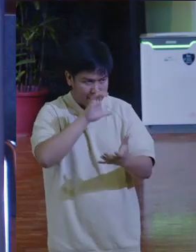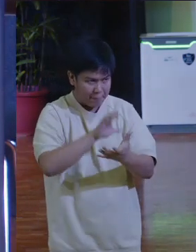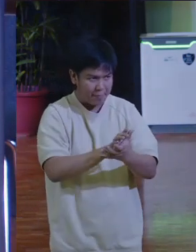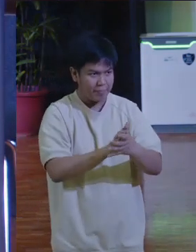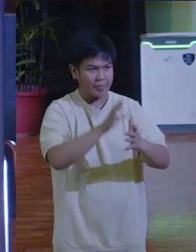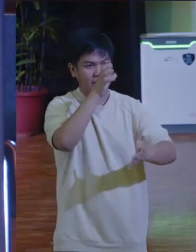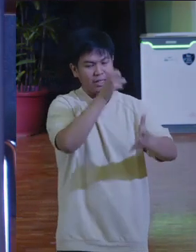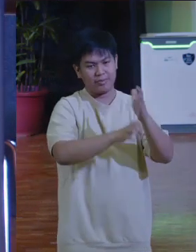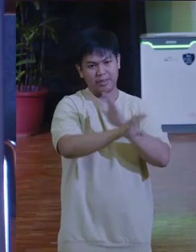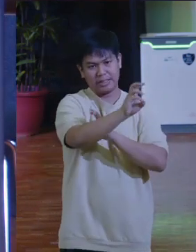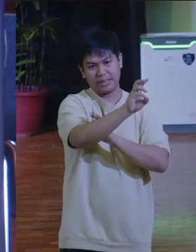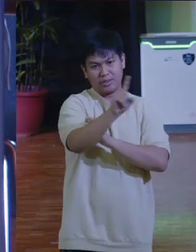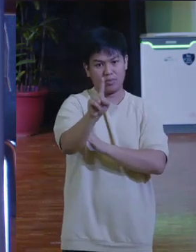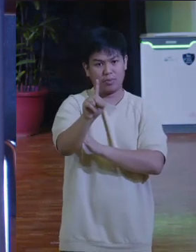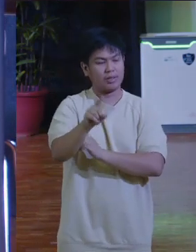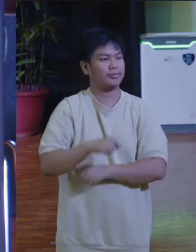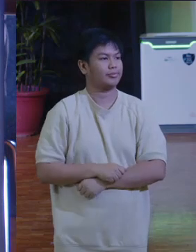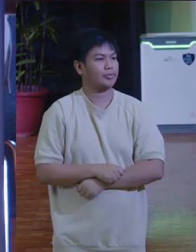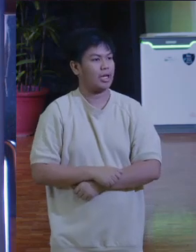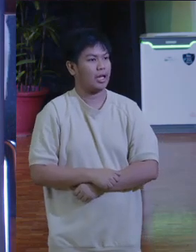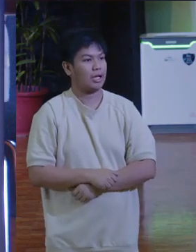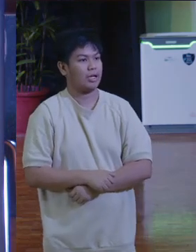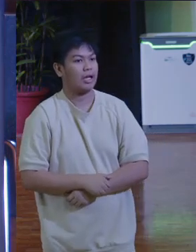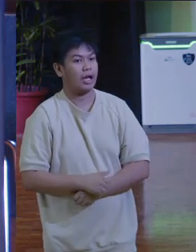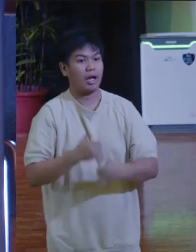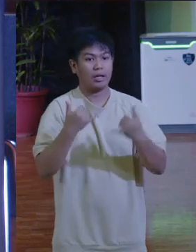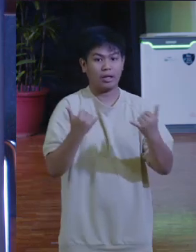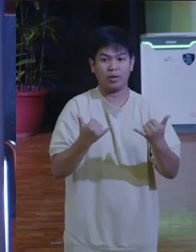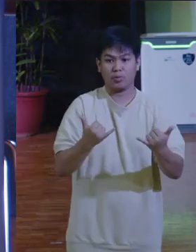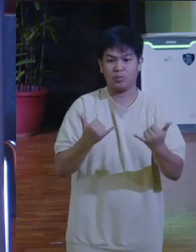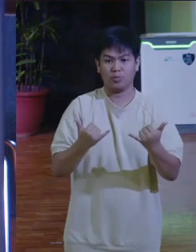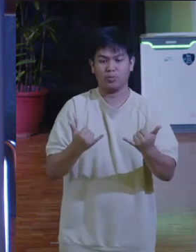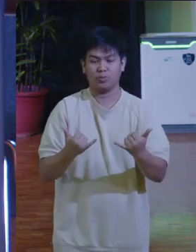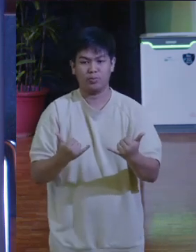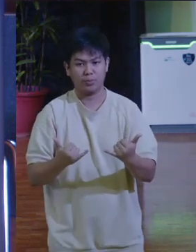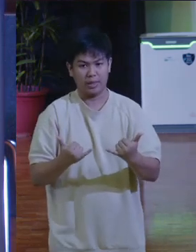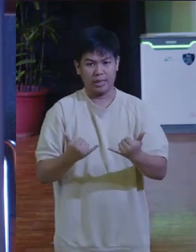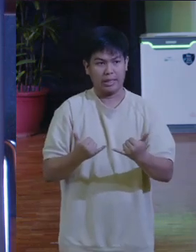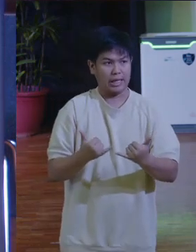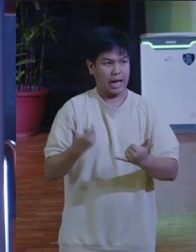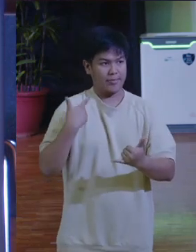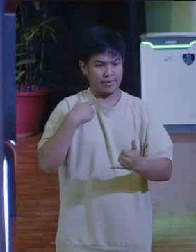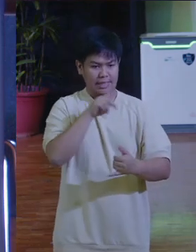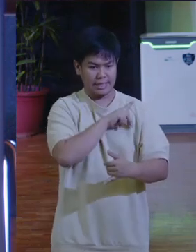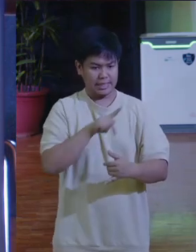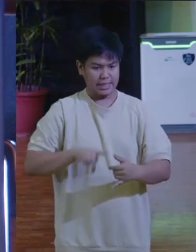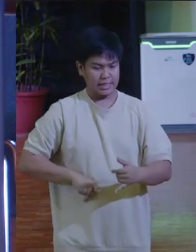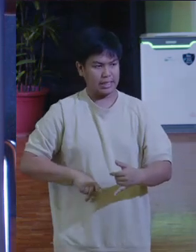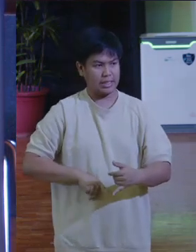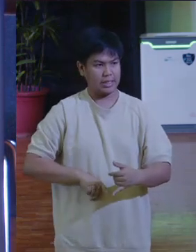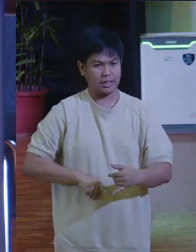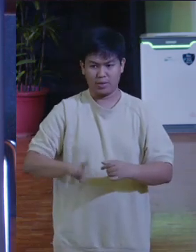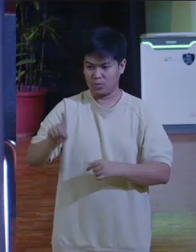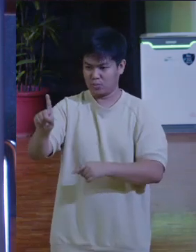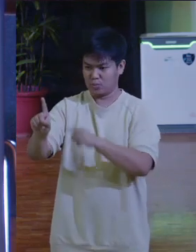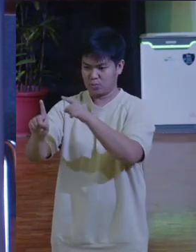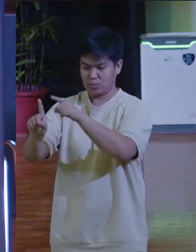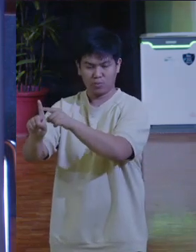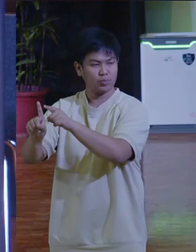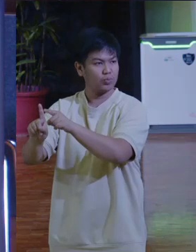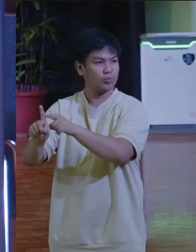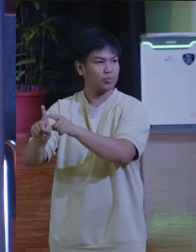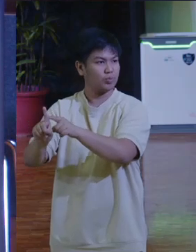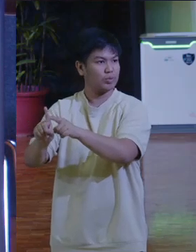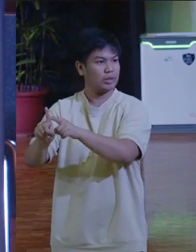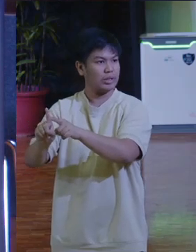ang pagbabalik ng Judah sa Jerusalem mula sa exile, ay gagawin ng Diyos sa pamamagitan ng